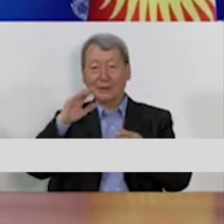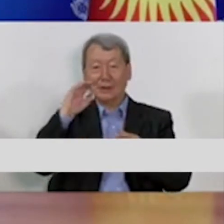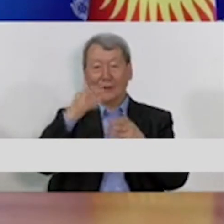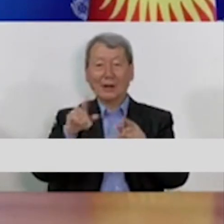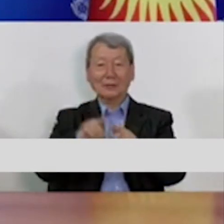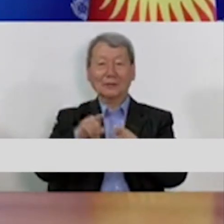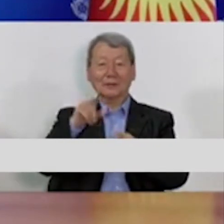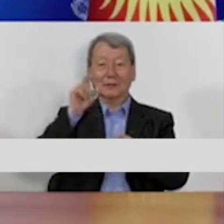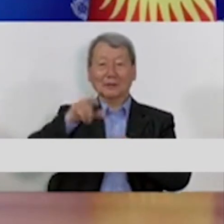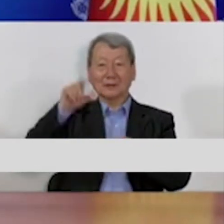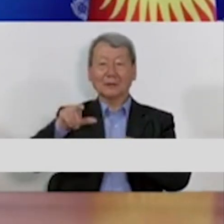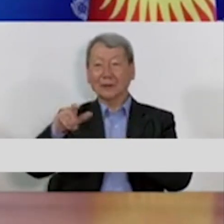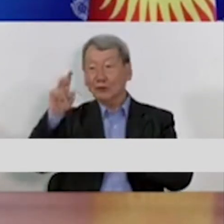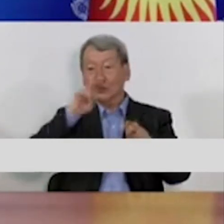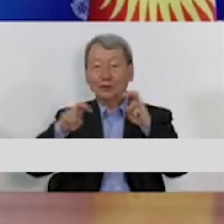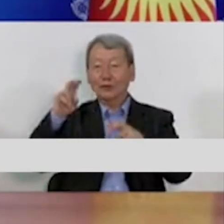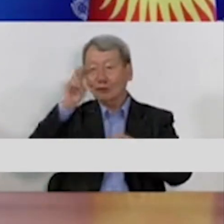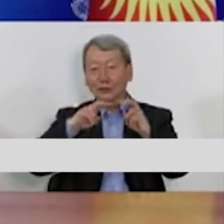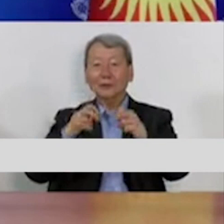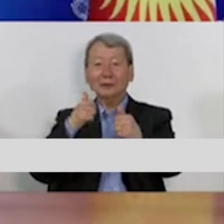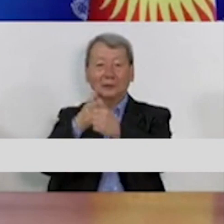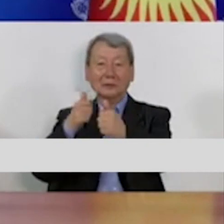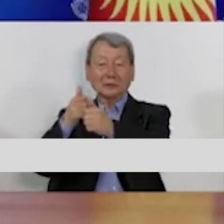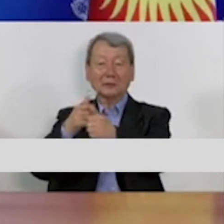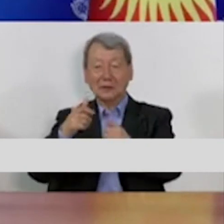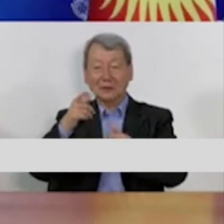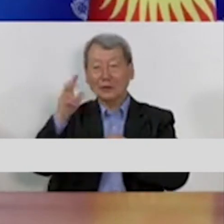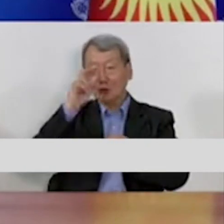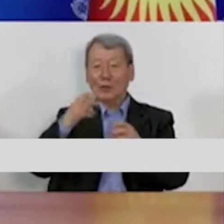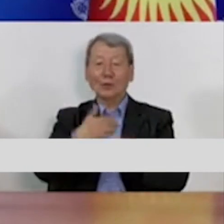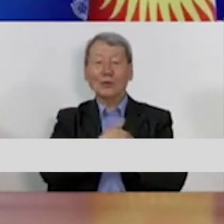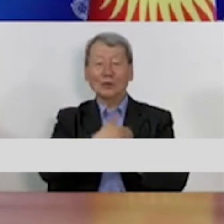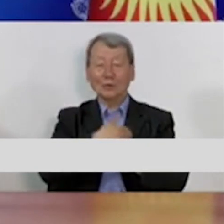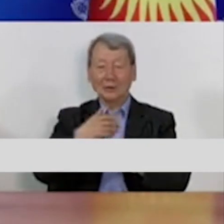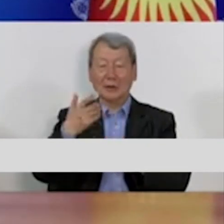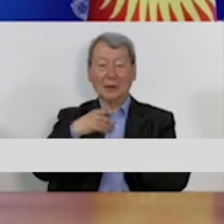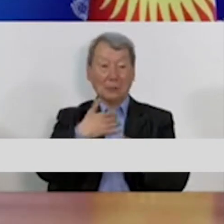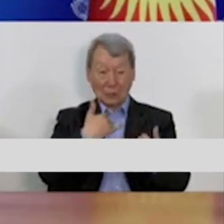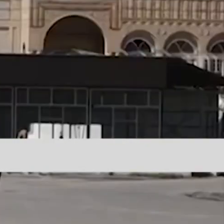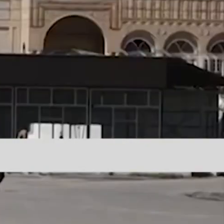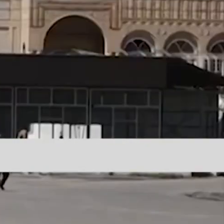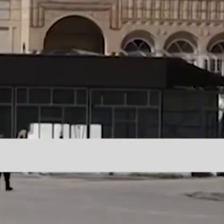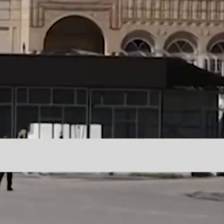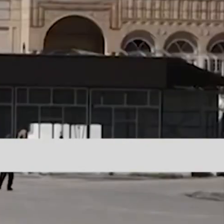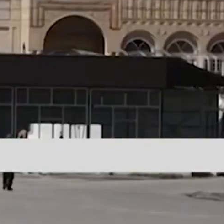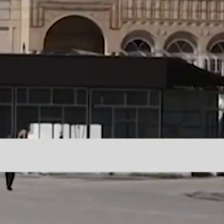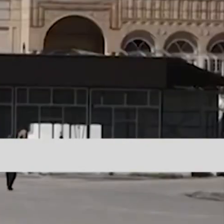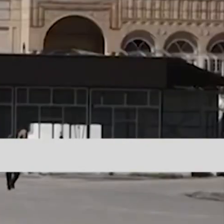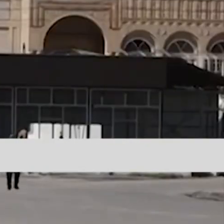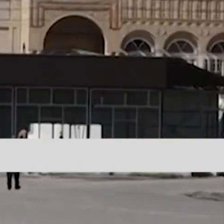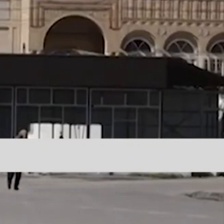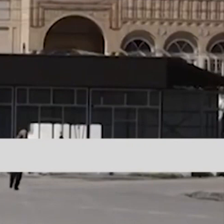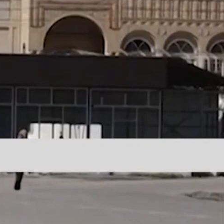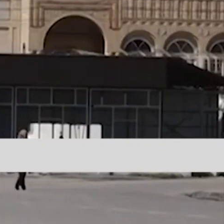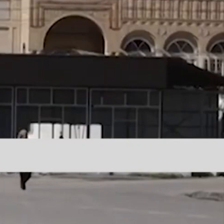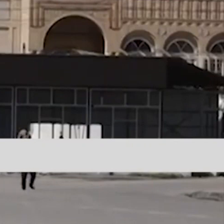бир шериктерин менен таап алып, ичкилик ичкендер дагы болушу ыктымал. Буну көзөмөлгө алып, тапшырма берем. Жалаватта да тартип